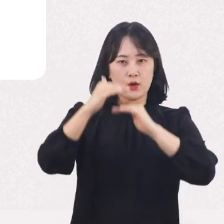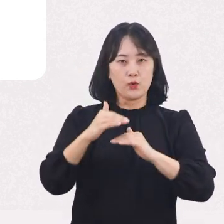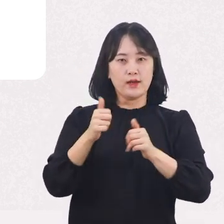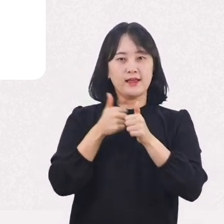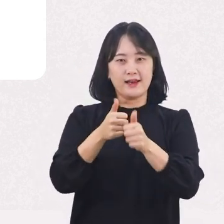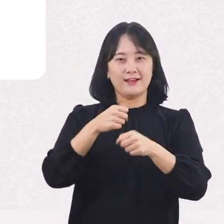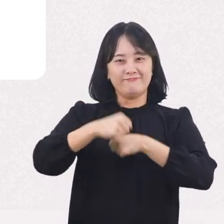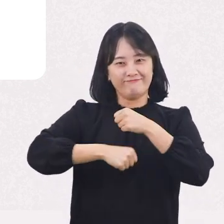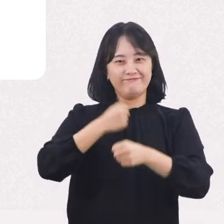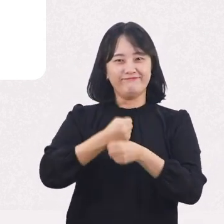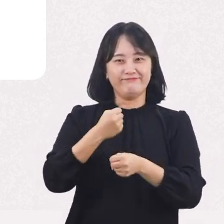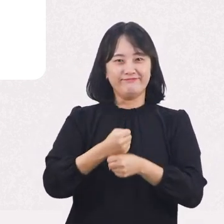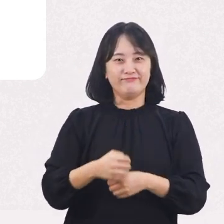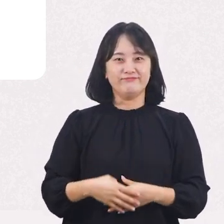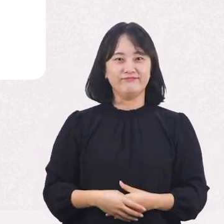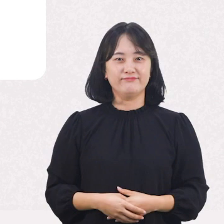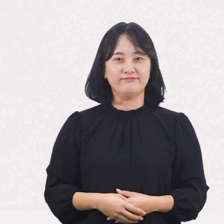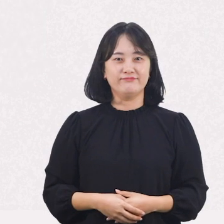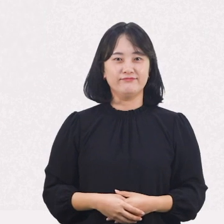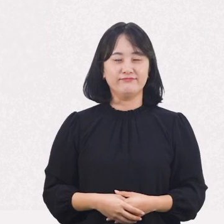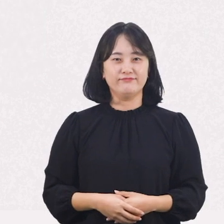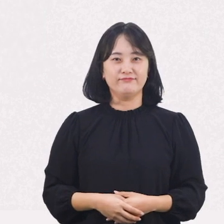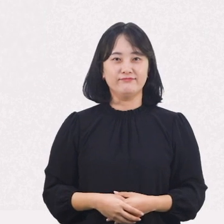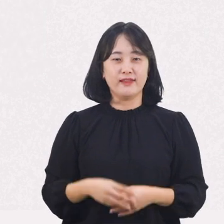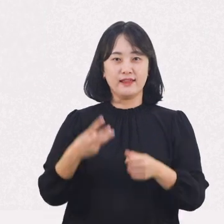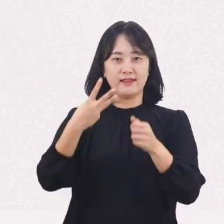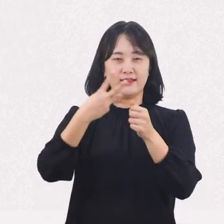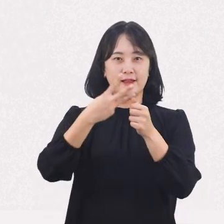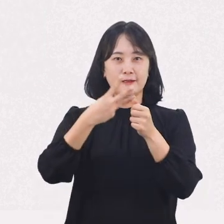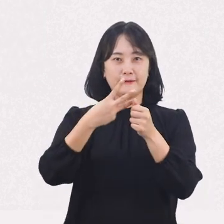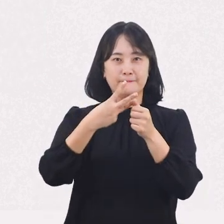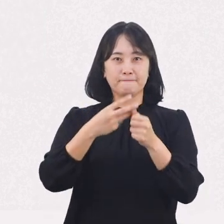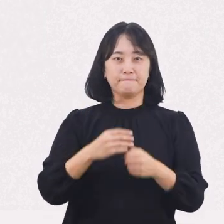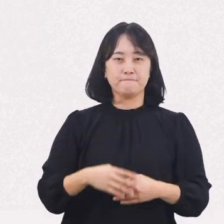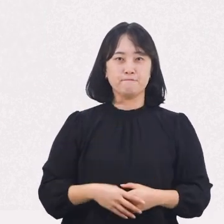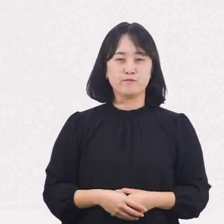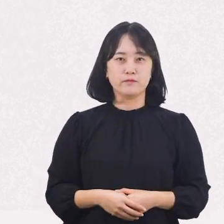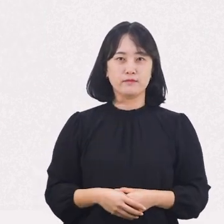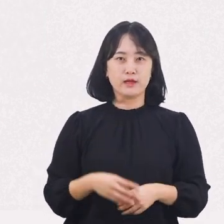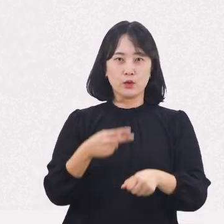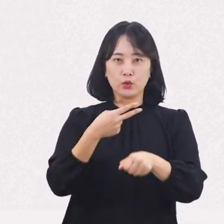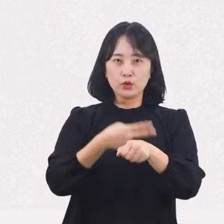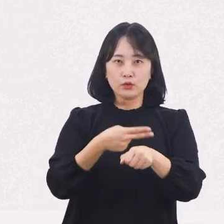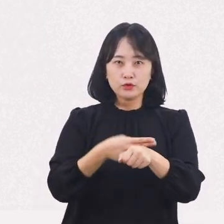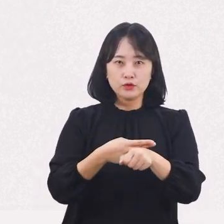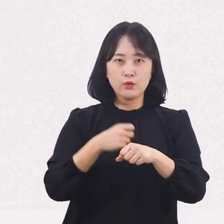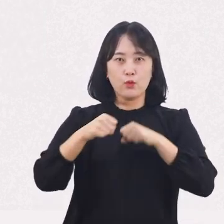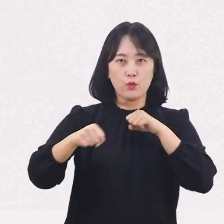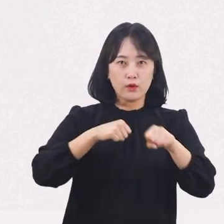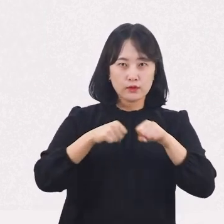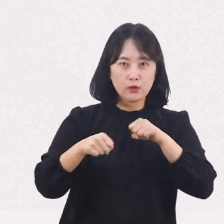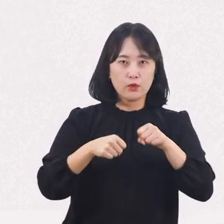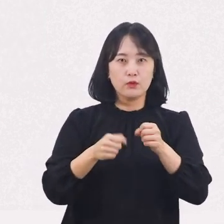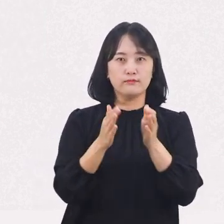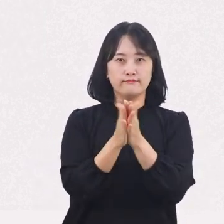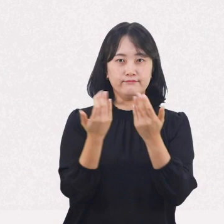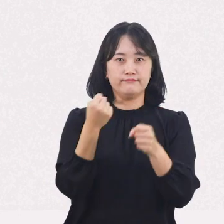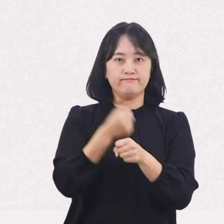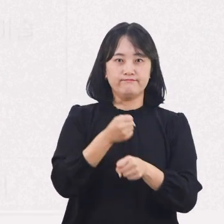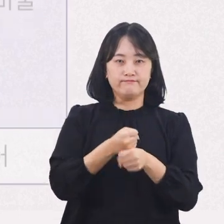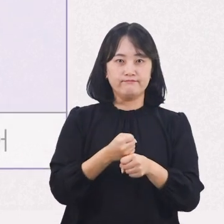자유롭게 구성할 수 있습니다. 세 번째, 주제별 교수학습활동 구성 및 평가지를